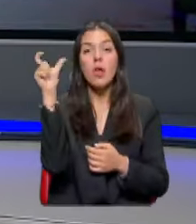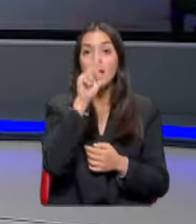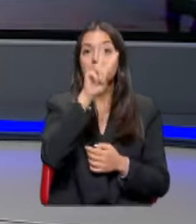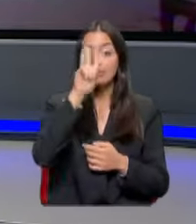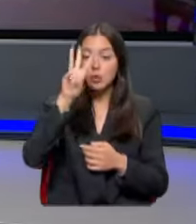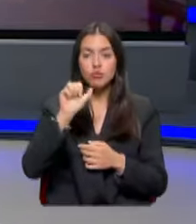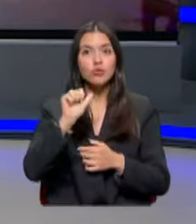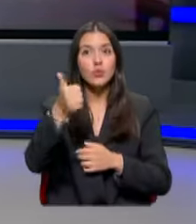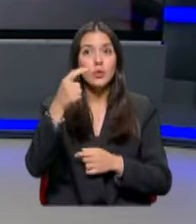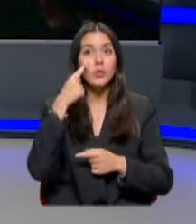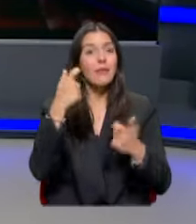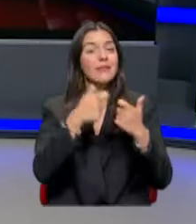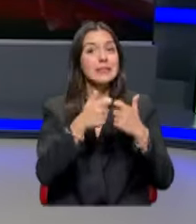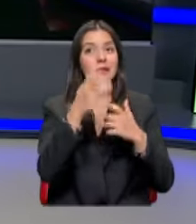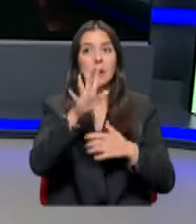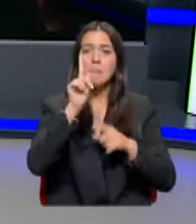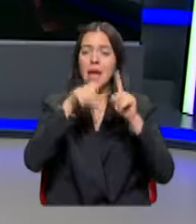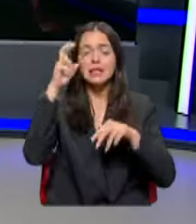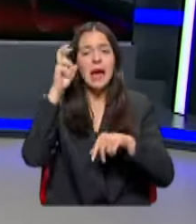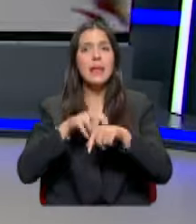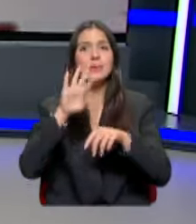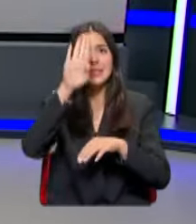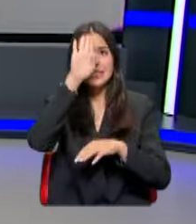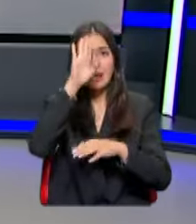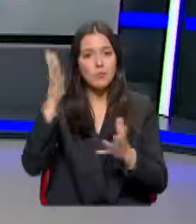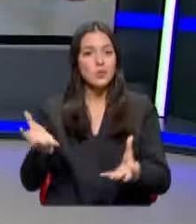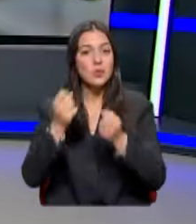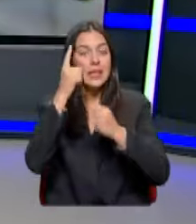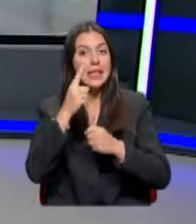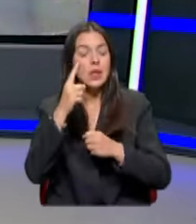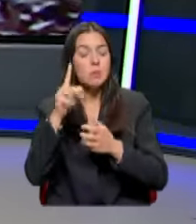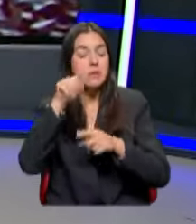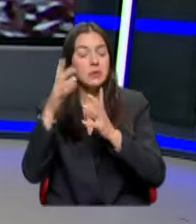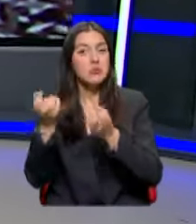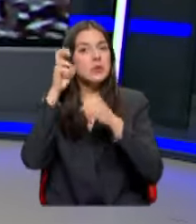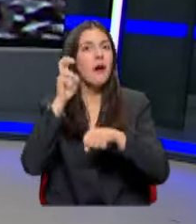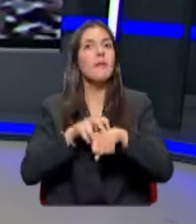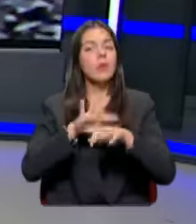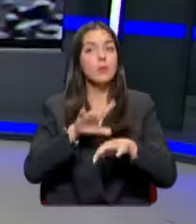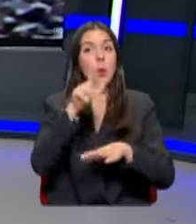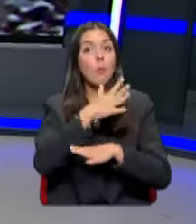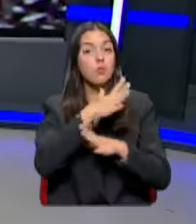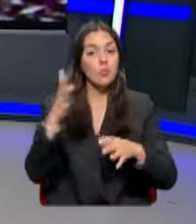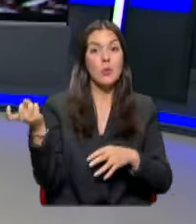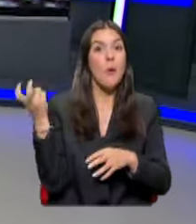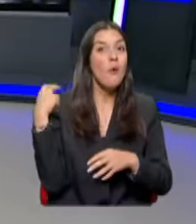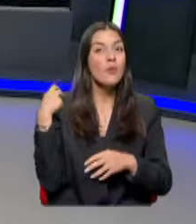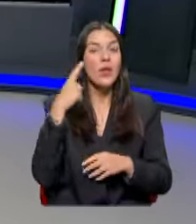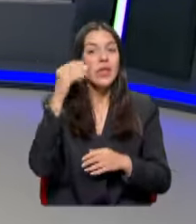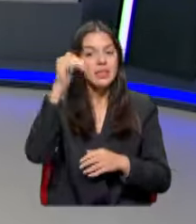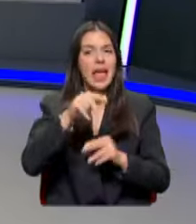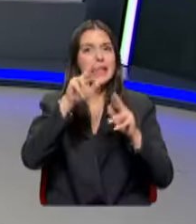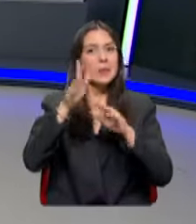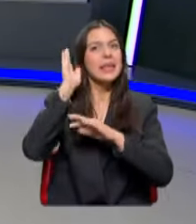işgal. Bazen hatırlamıyoruz. İstanbul'un fethini hatırlıyoruz da kurtuluşunu hatırlamıyoruz. O büyük komutan geldikleri